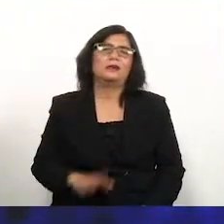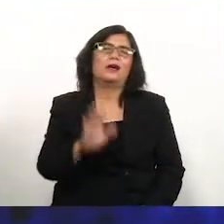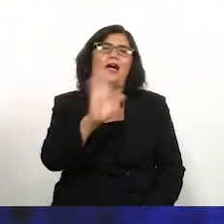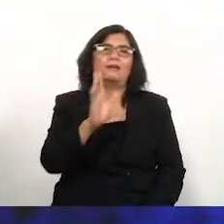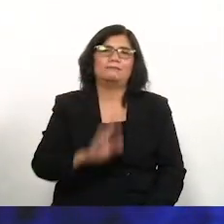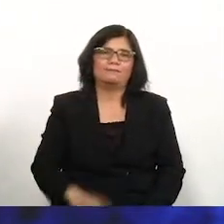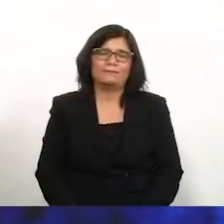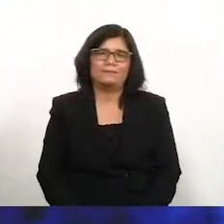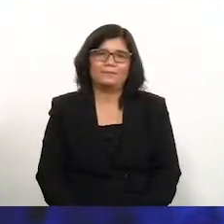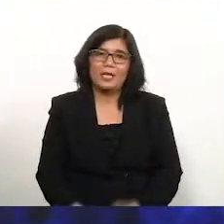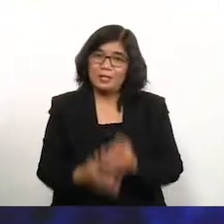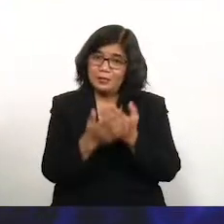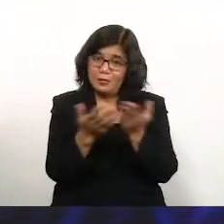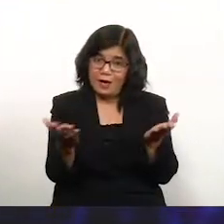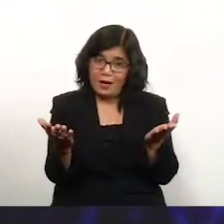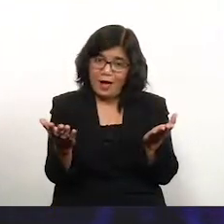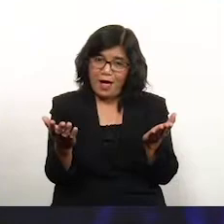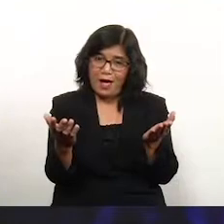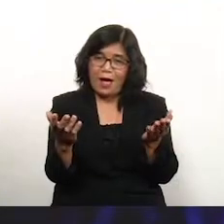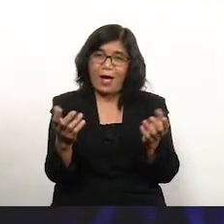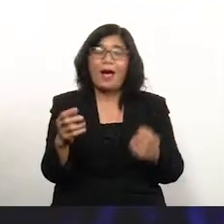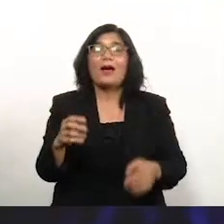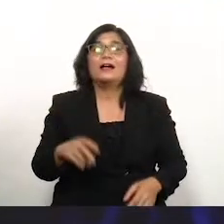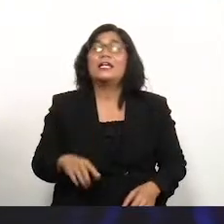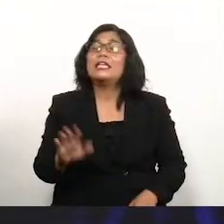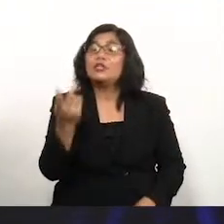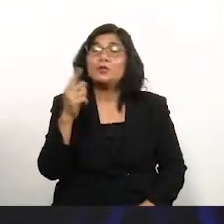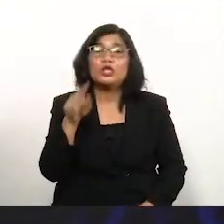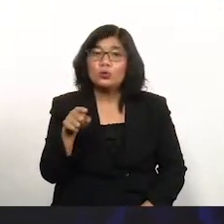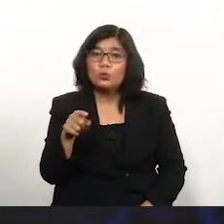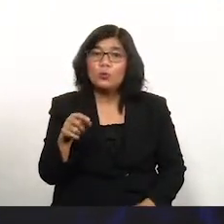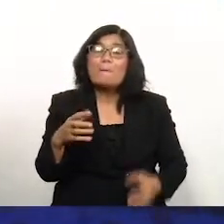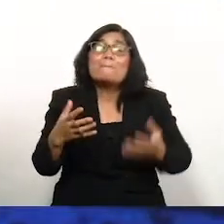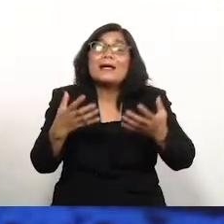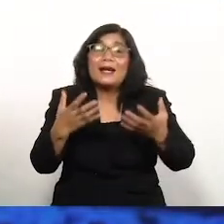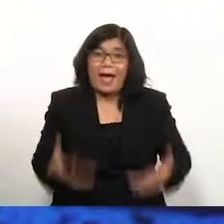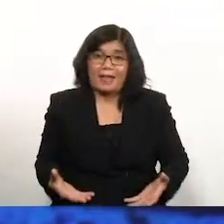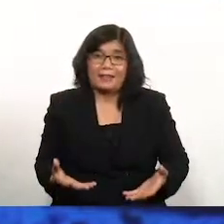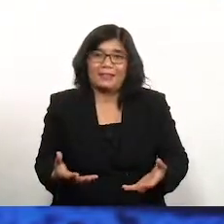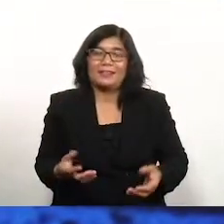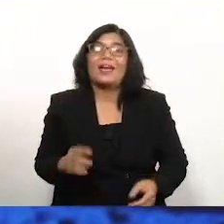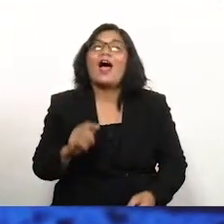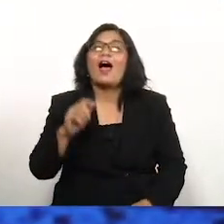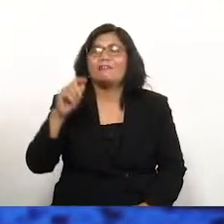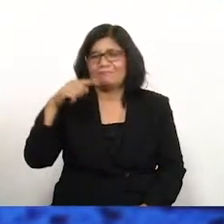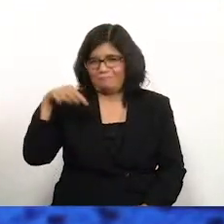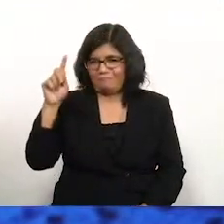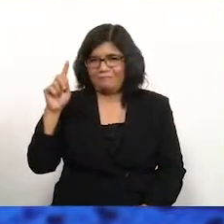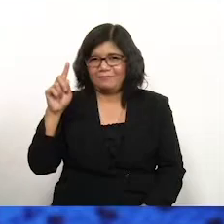Hello lamis capai now betapa besarnya